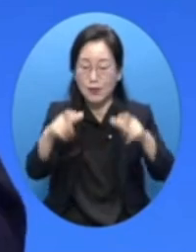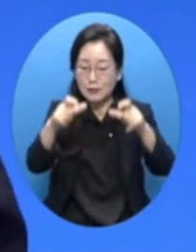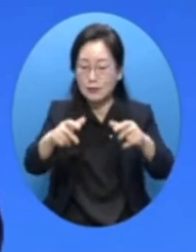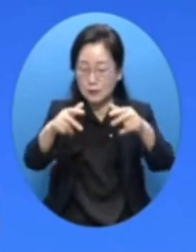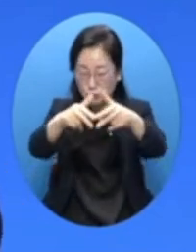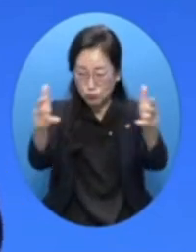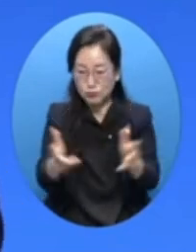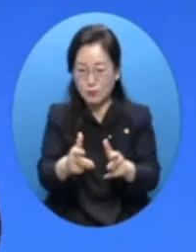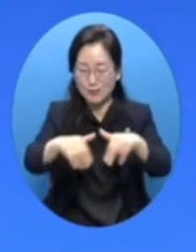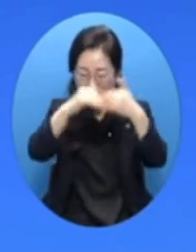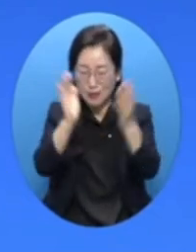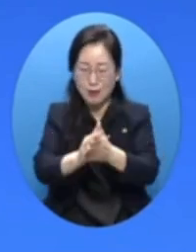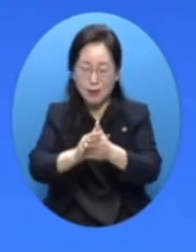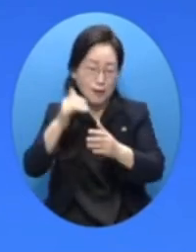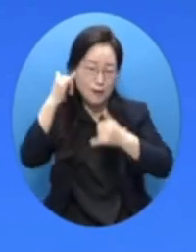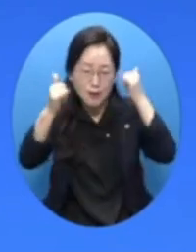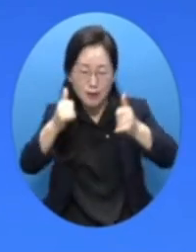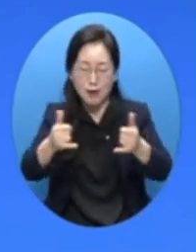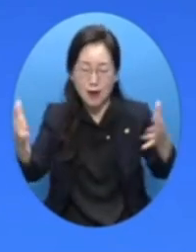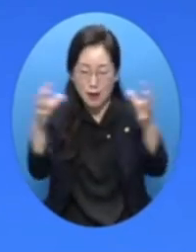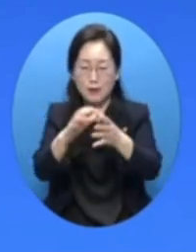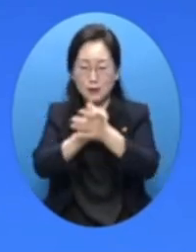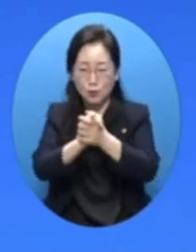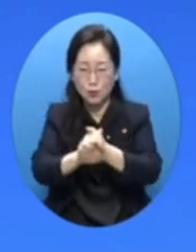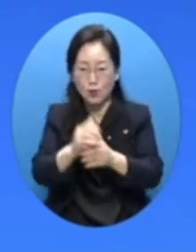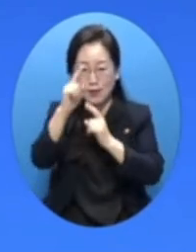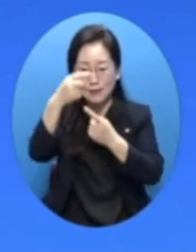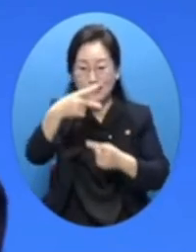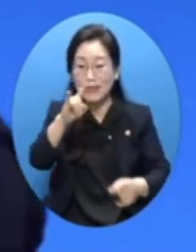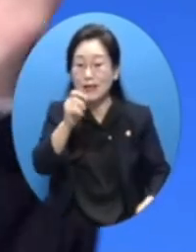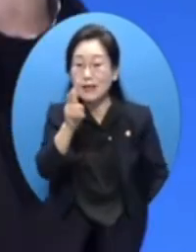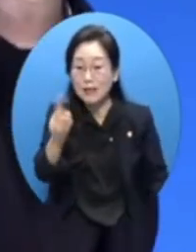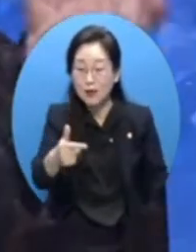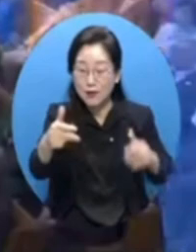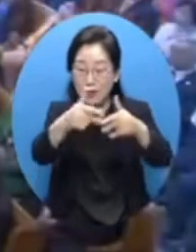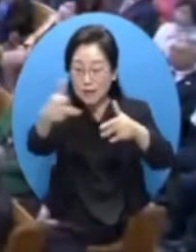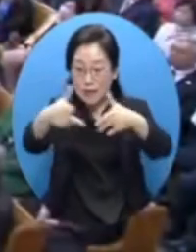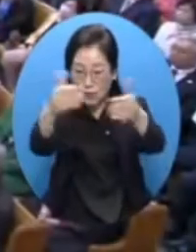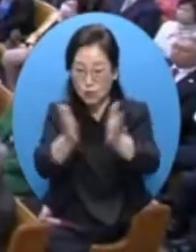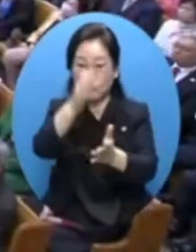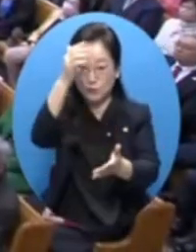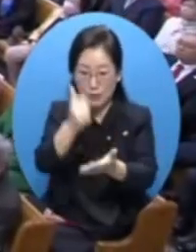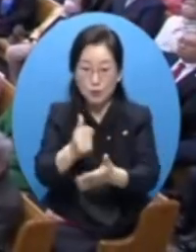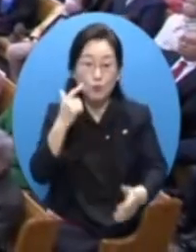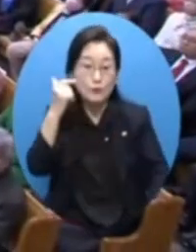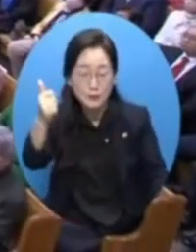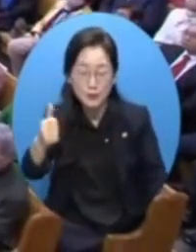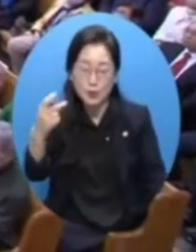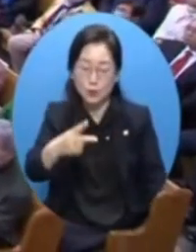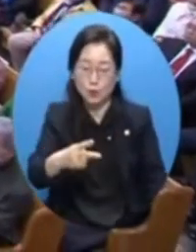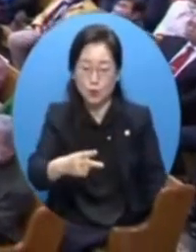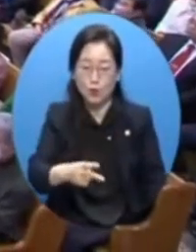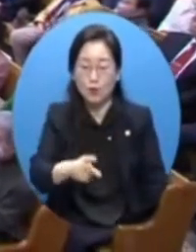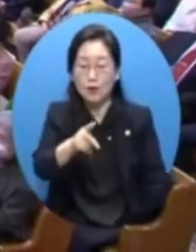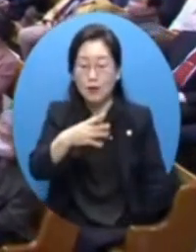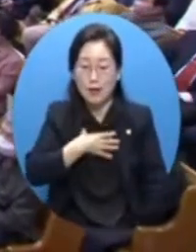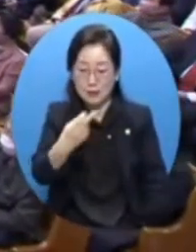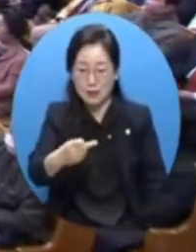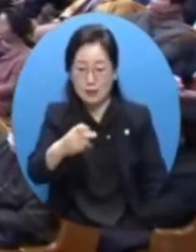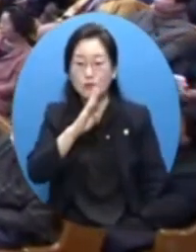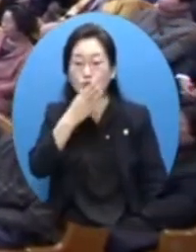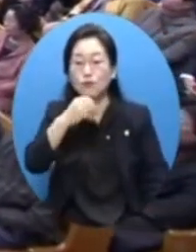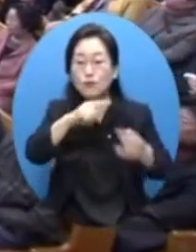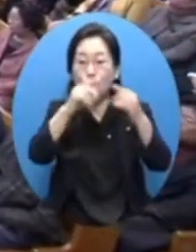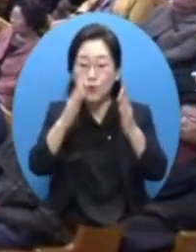함께 기도 부탁하고 대교장이었던 이대현 목사님께 또 기도 부탁하고 또 순복음 안산교회 김미 목사도 중구기도 부탁하고 기도하고